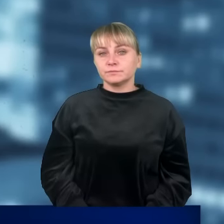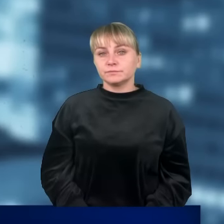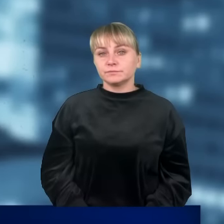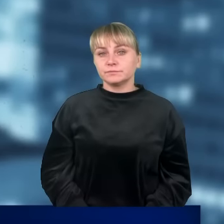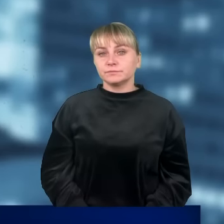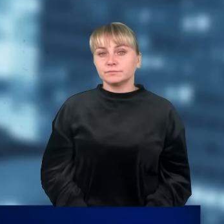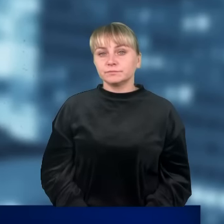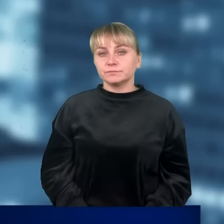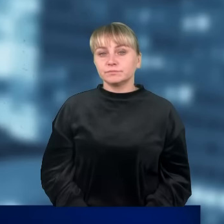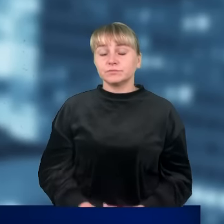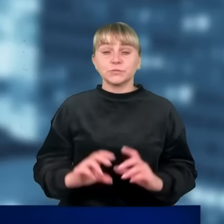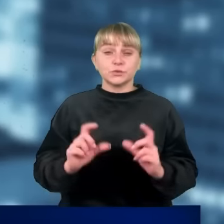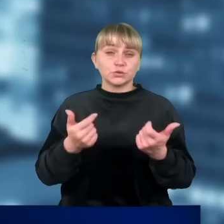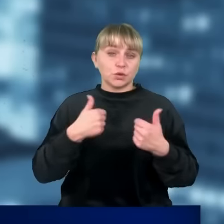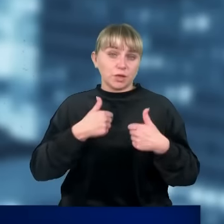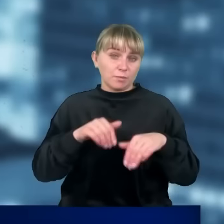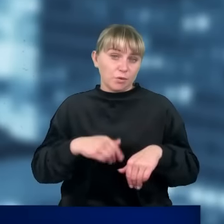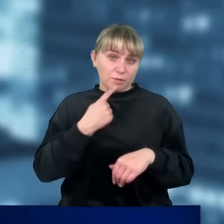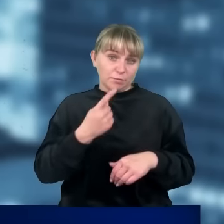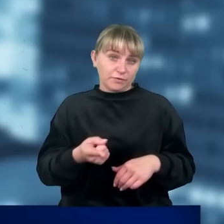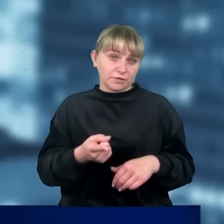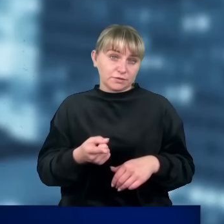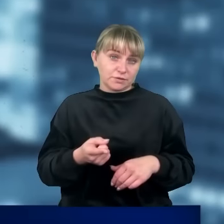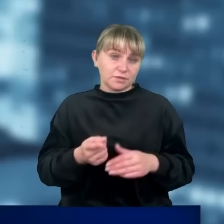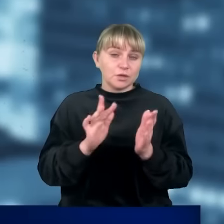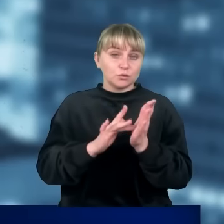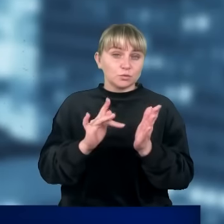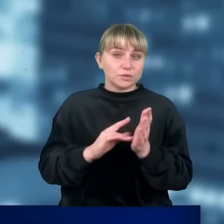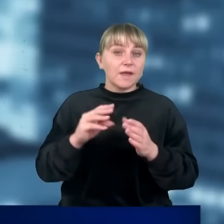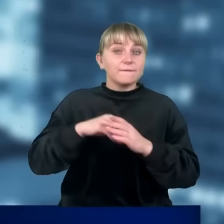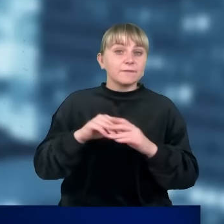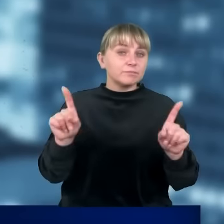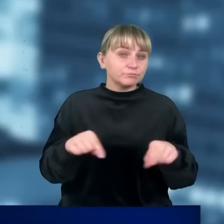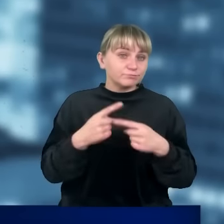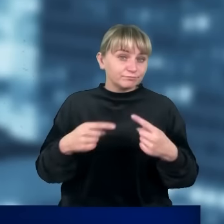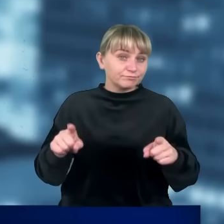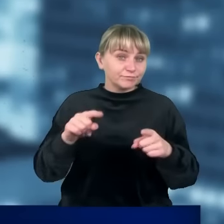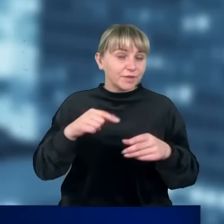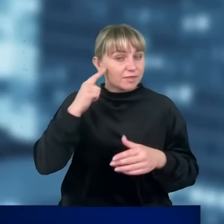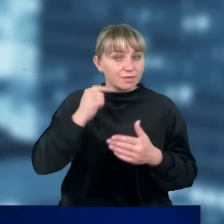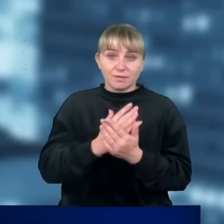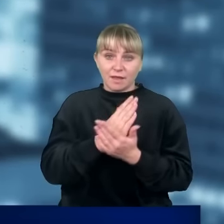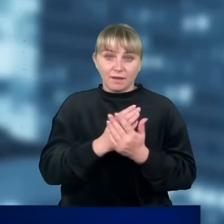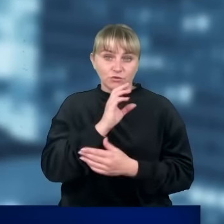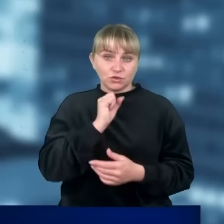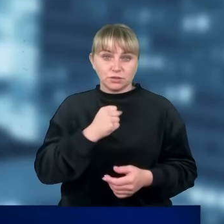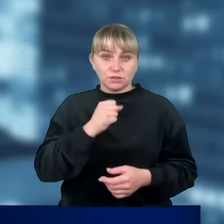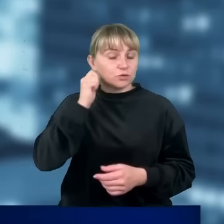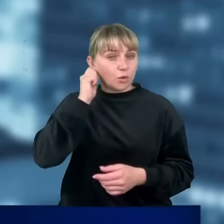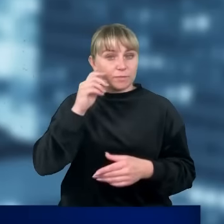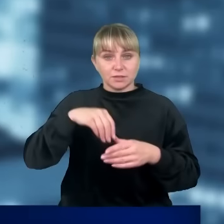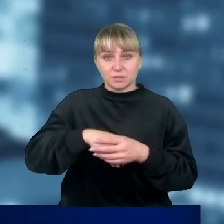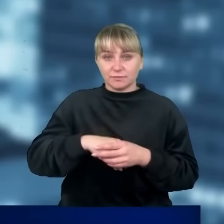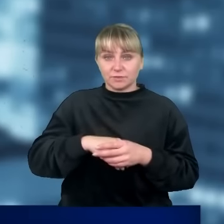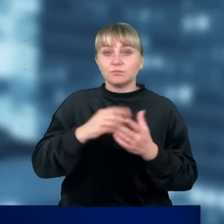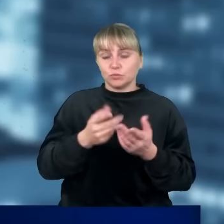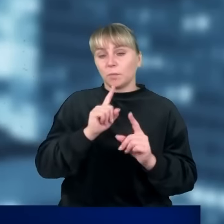No co ja mogę powiedzieć Tuskowi? Budka Suflera śpiewała taką piosenkę, że nie wiesz nigdy kobiecie, to polecam refren do